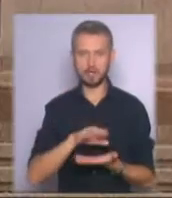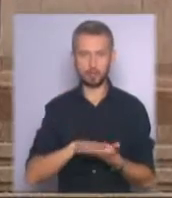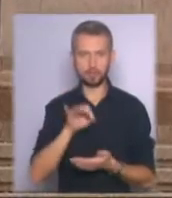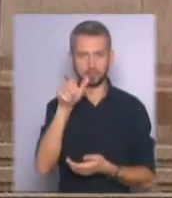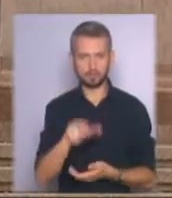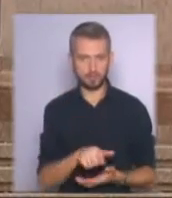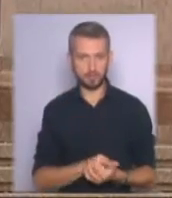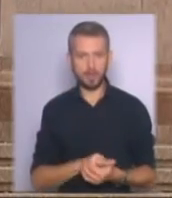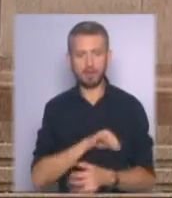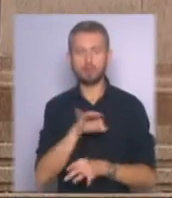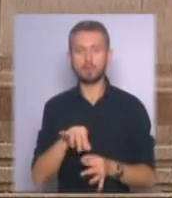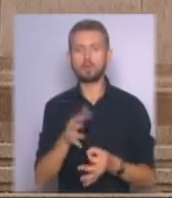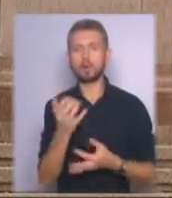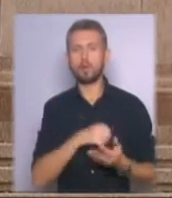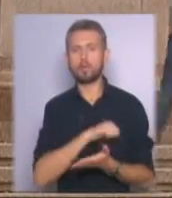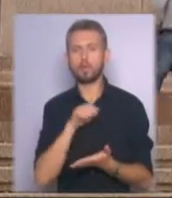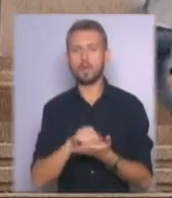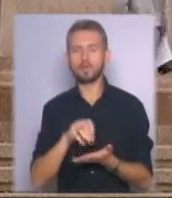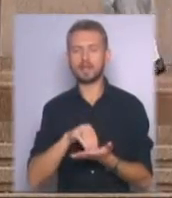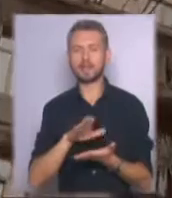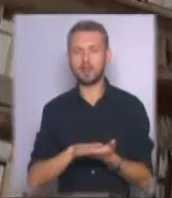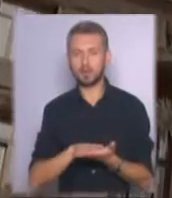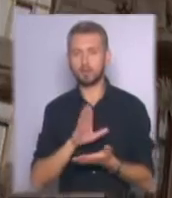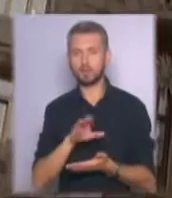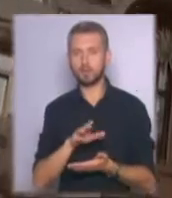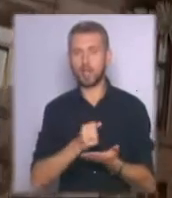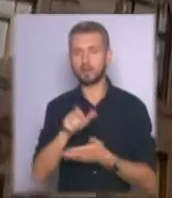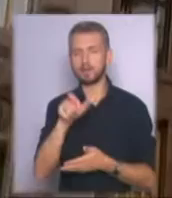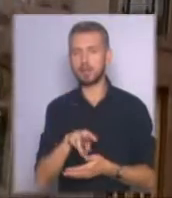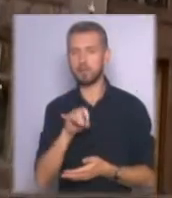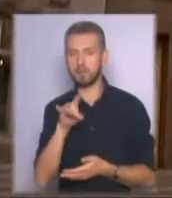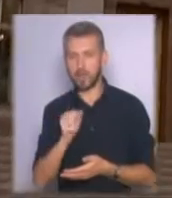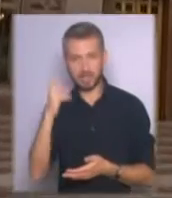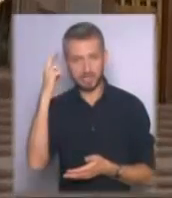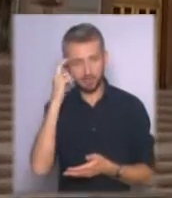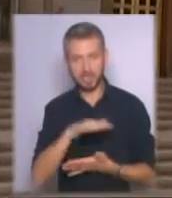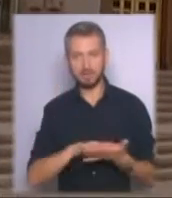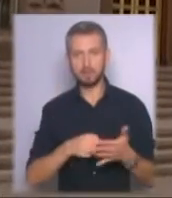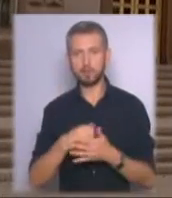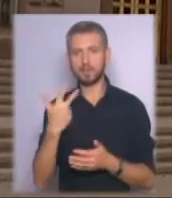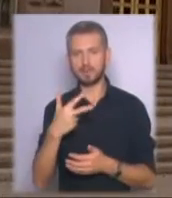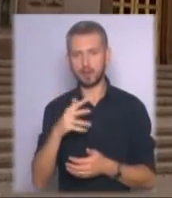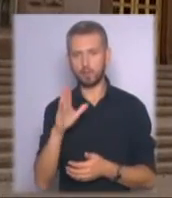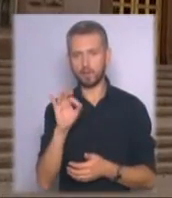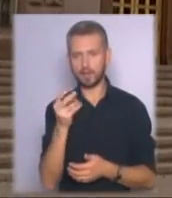Прийом документів на реєстрацію кандидатами в мери столиці триватиме до 30 вересня. Олександра Роздорожна, Сергій Савчук, телеканал